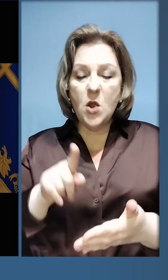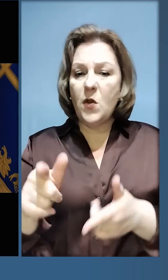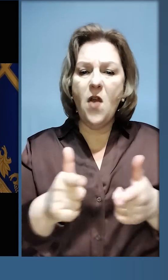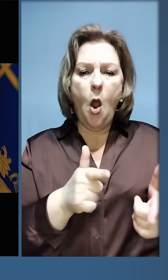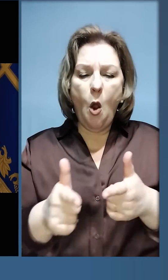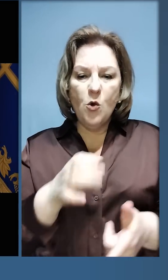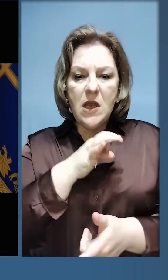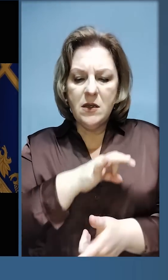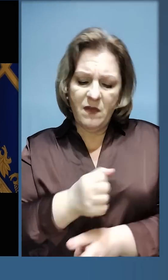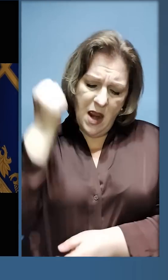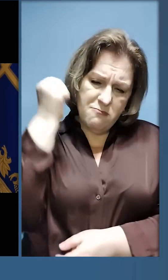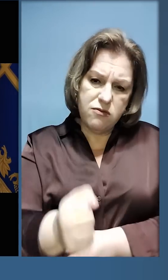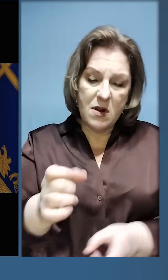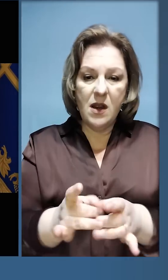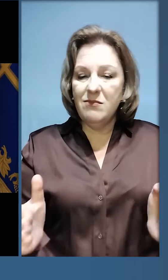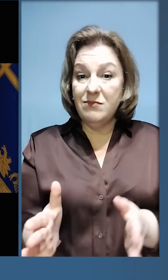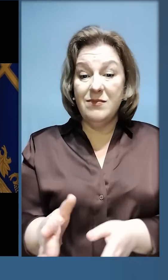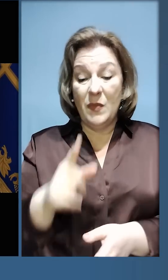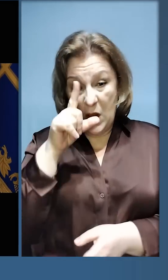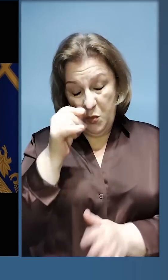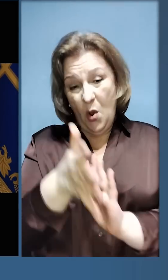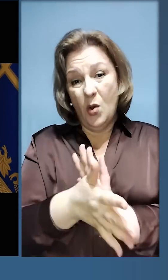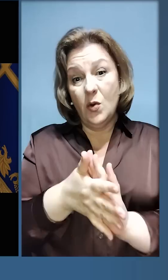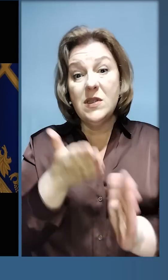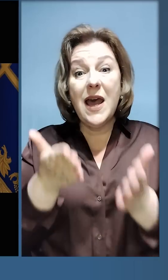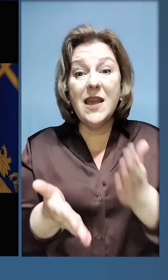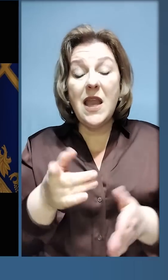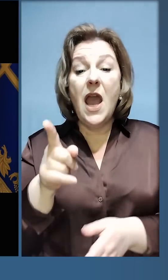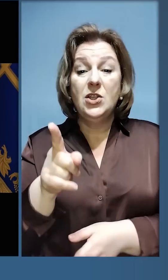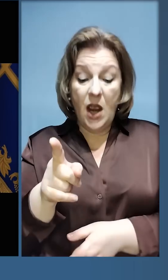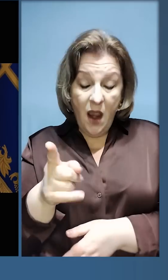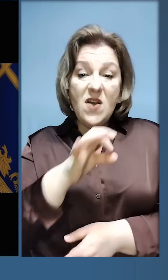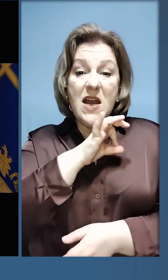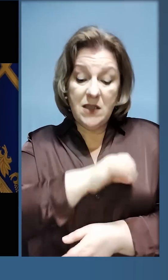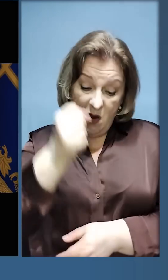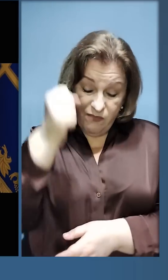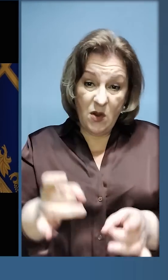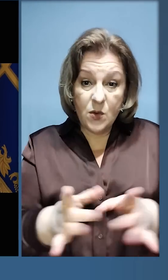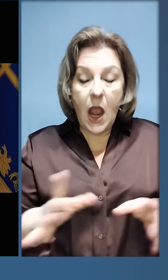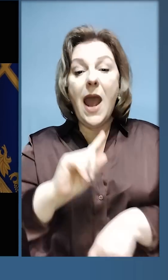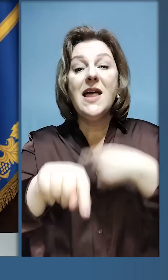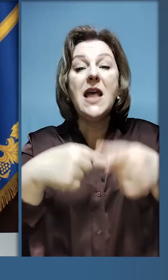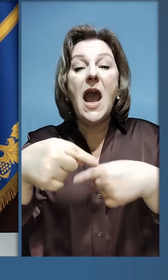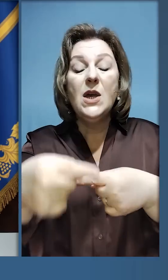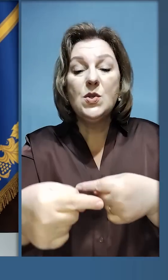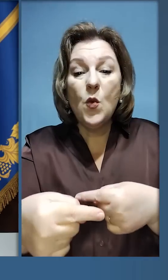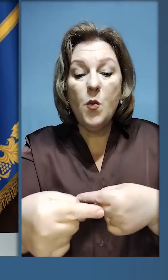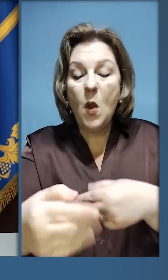впевнений, що він готовий застосувати ядерну зброю, тому що він розуміє, що якщо він застосує,